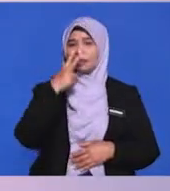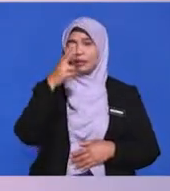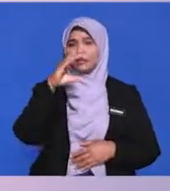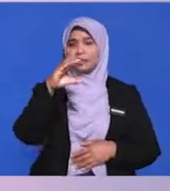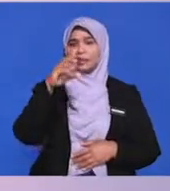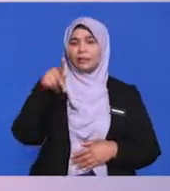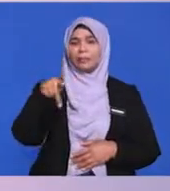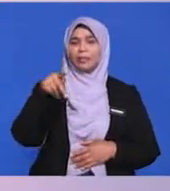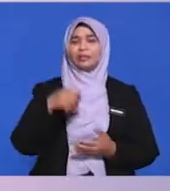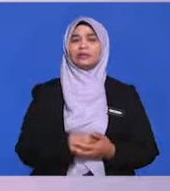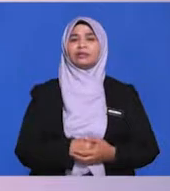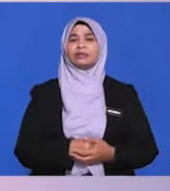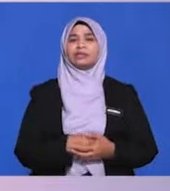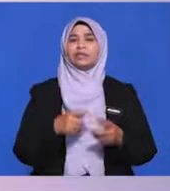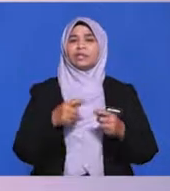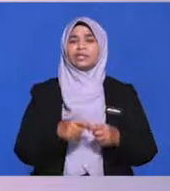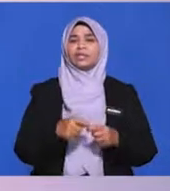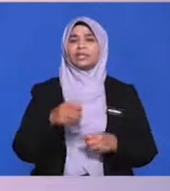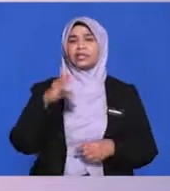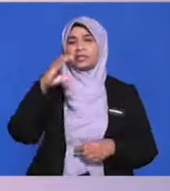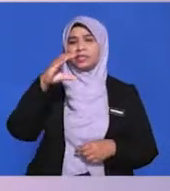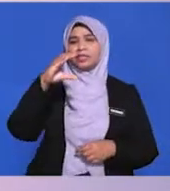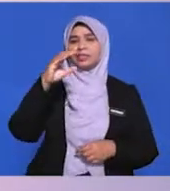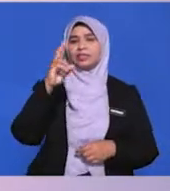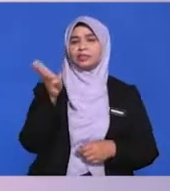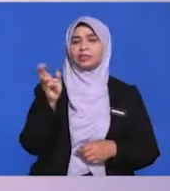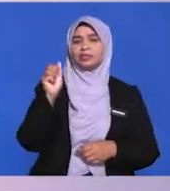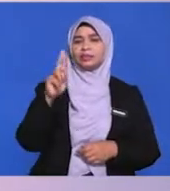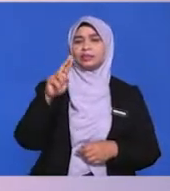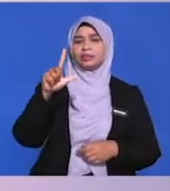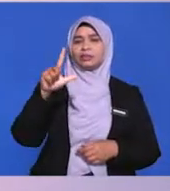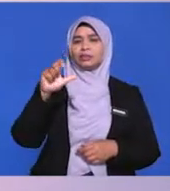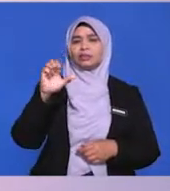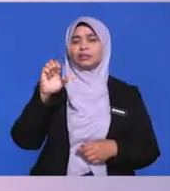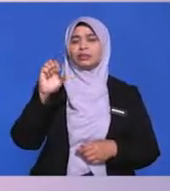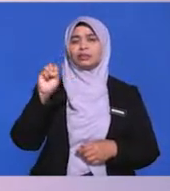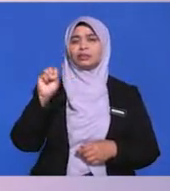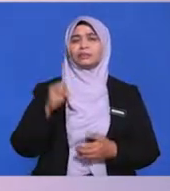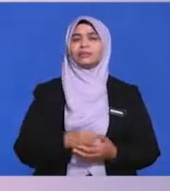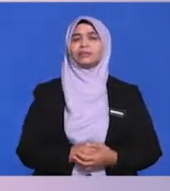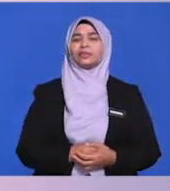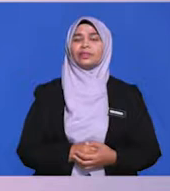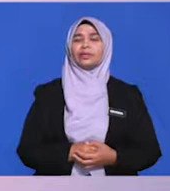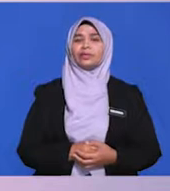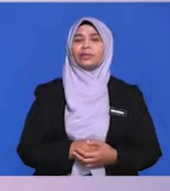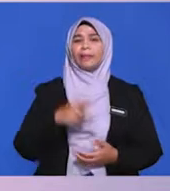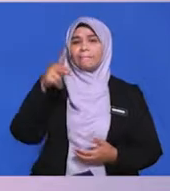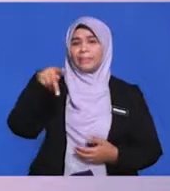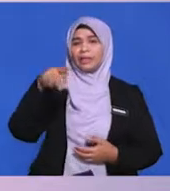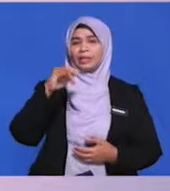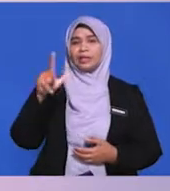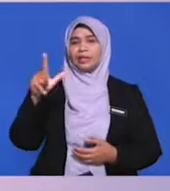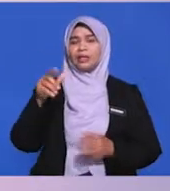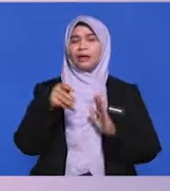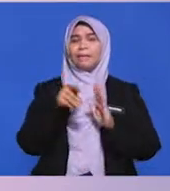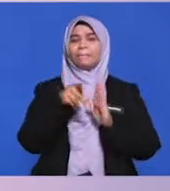si merujuk kepada nama hukum cash yaitu hukum Ical pipuler ialah